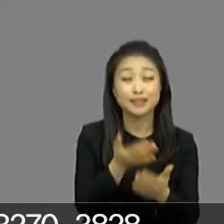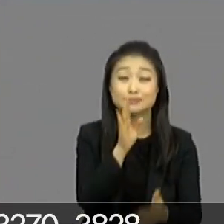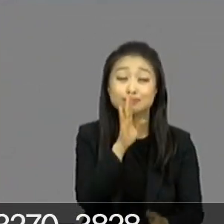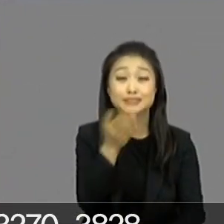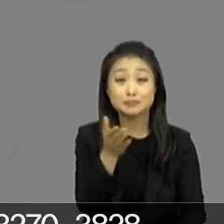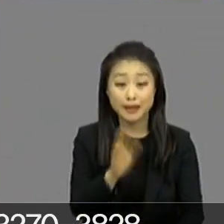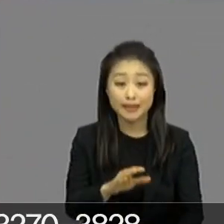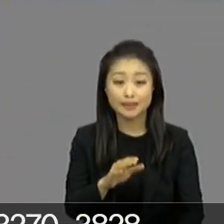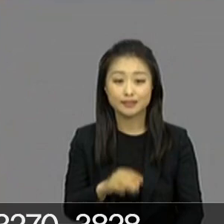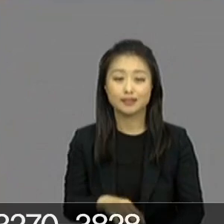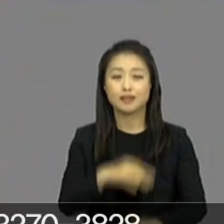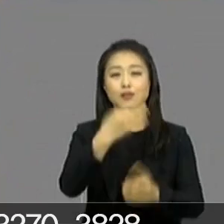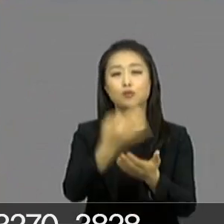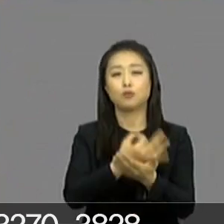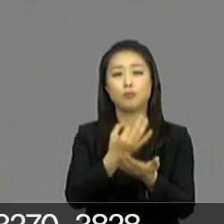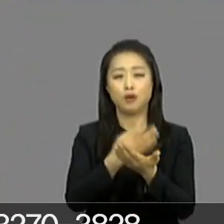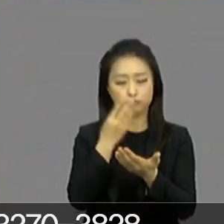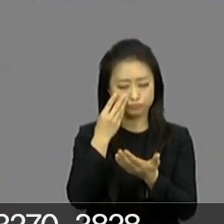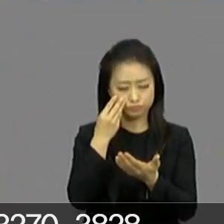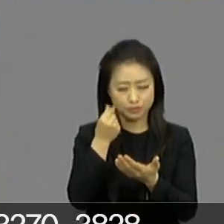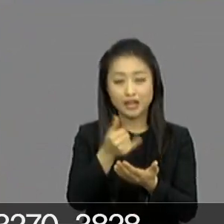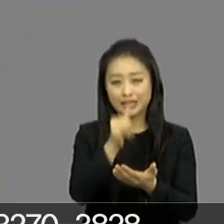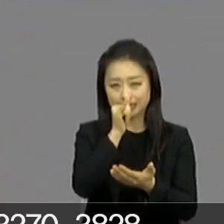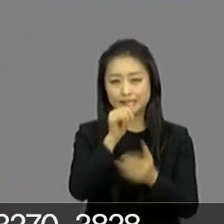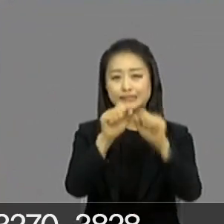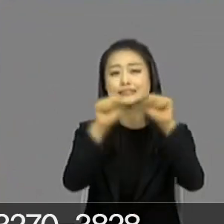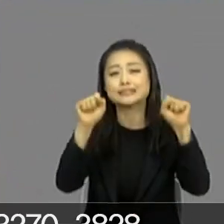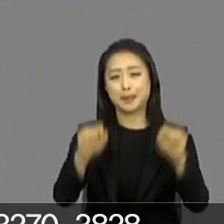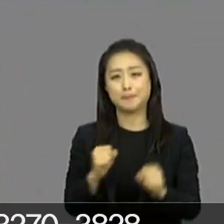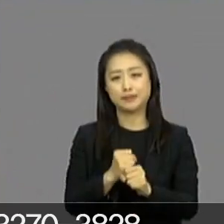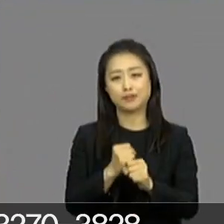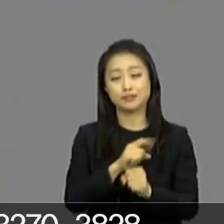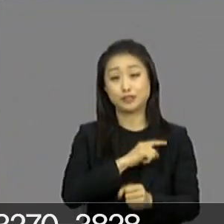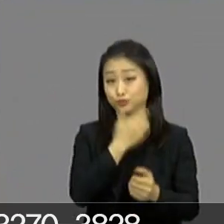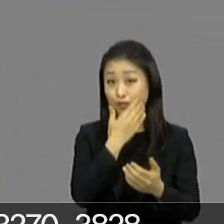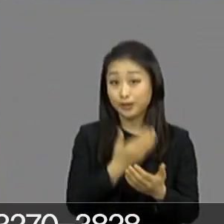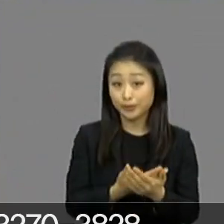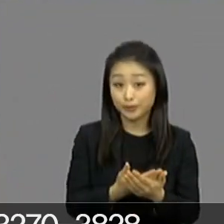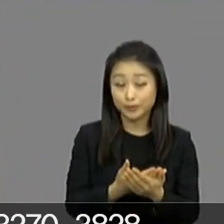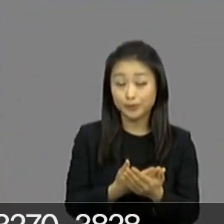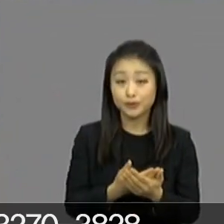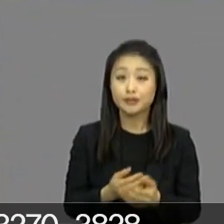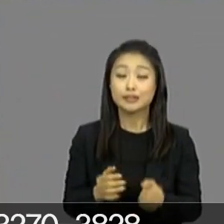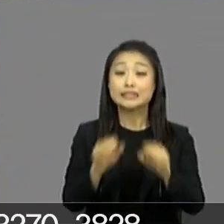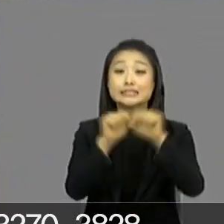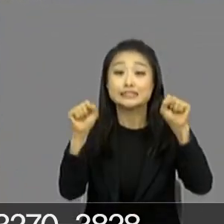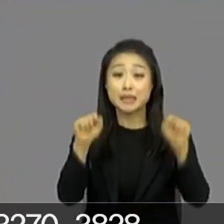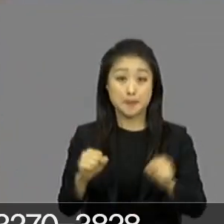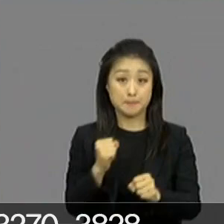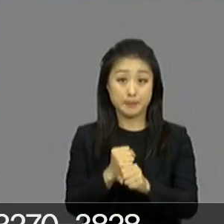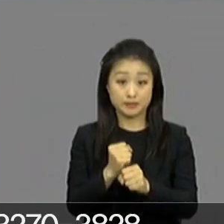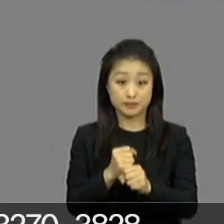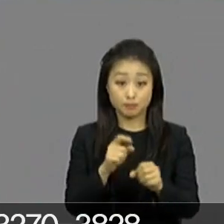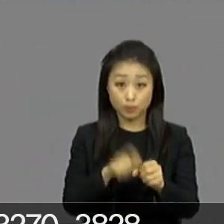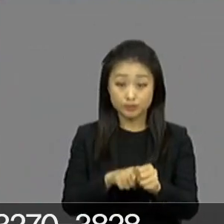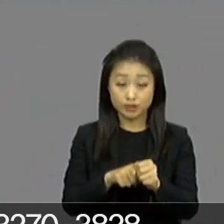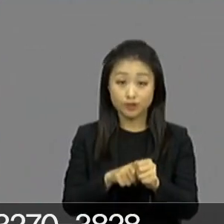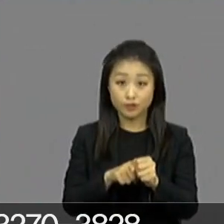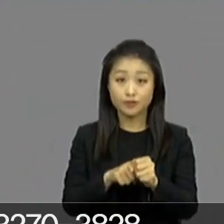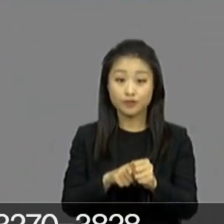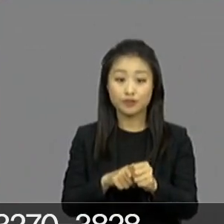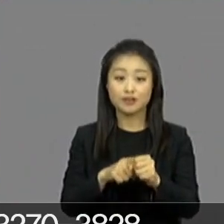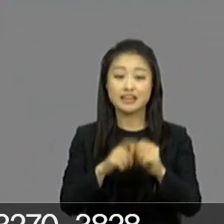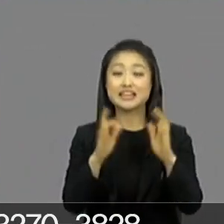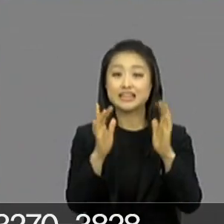소독을 안정적으로 가져갈 수 있는 시스템을 만드는 것이 중요하다고 생각하거든요 2 그래서 이 시스템을 만들기 위해서 디지털 단골